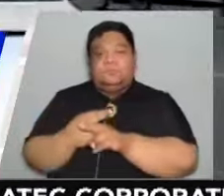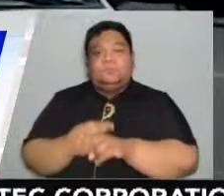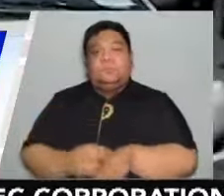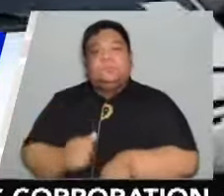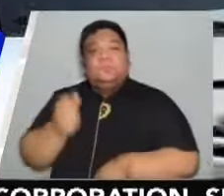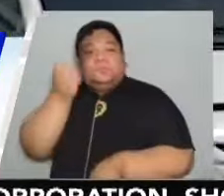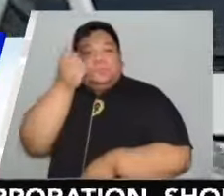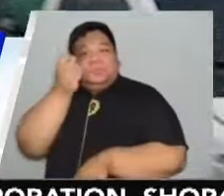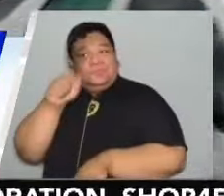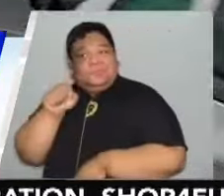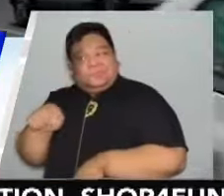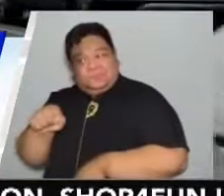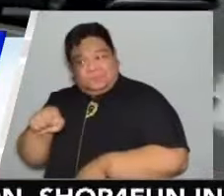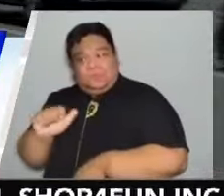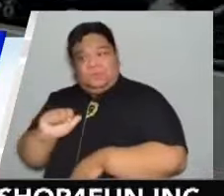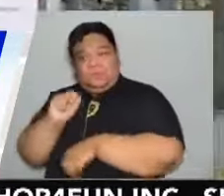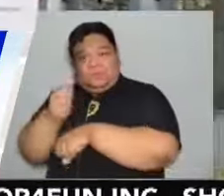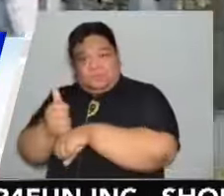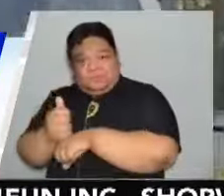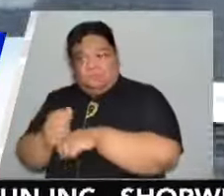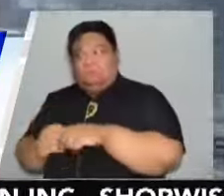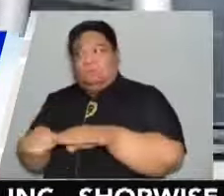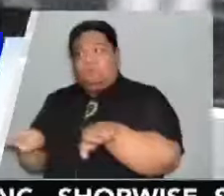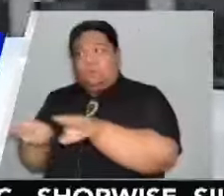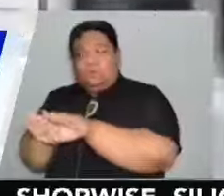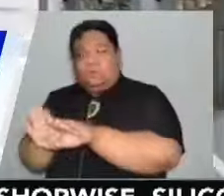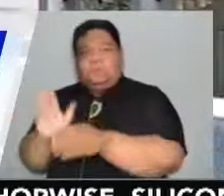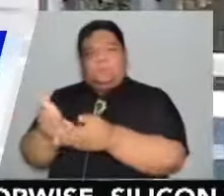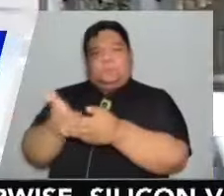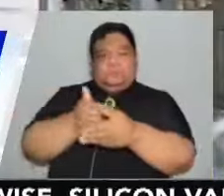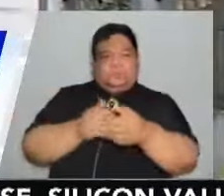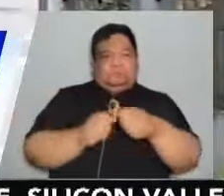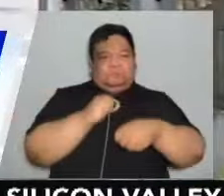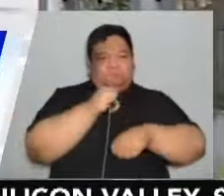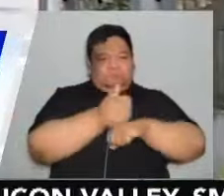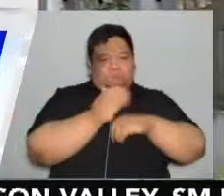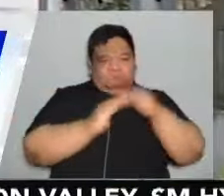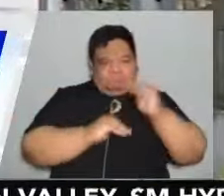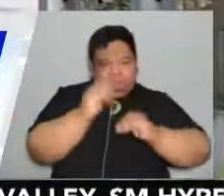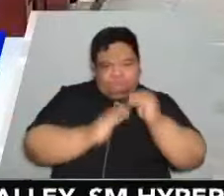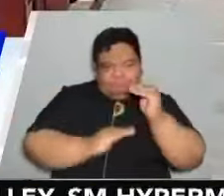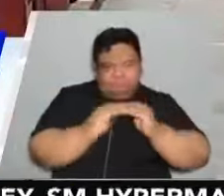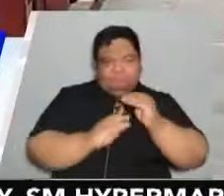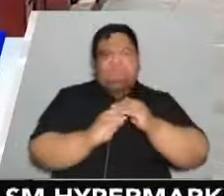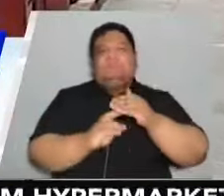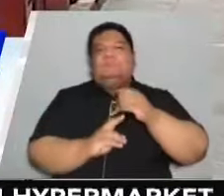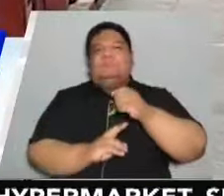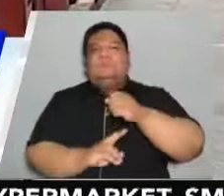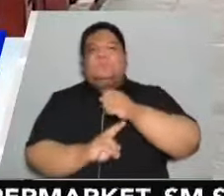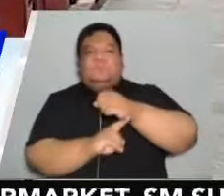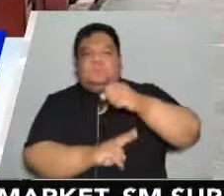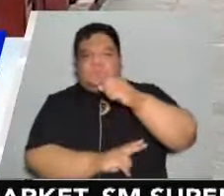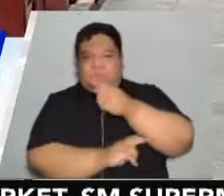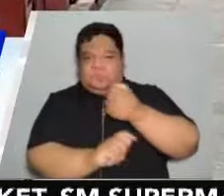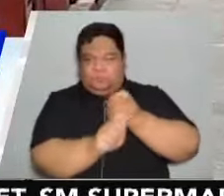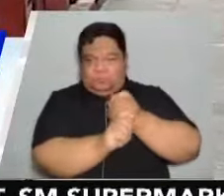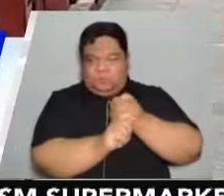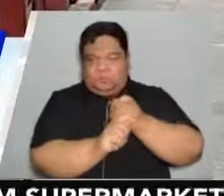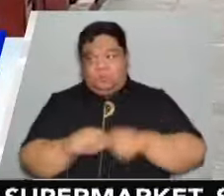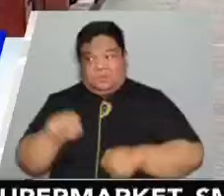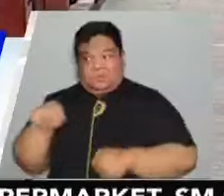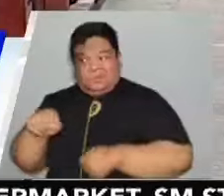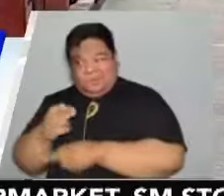Bridge. Nasaang tatagal ng 17 buwan ang rehabilitasyon ng Guadalupe Bridge. Kailangan daw isagawa ang repair